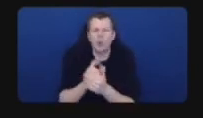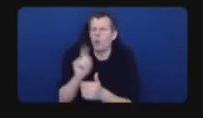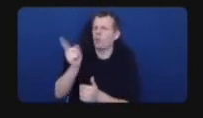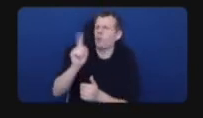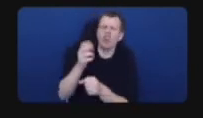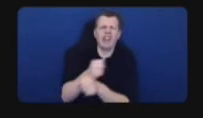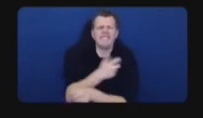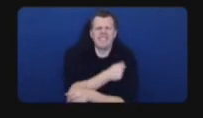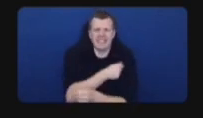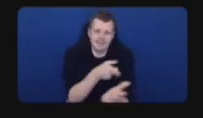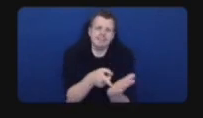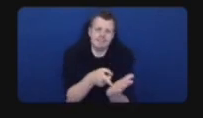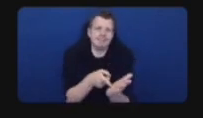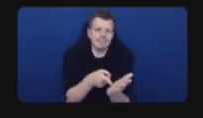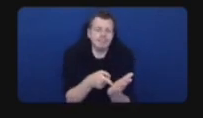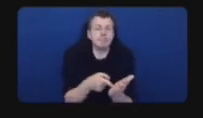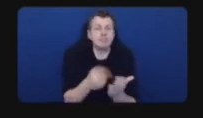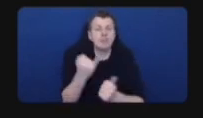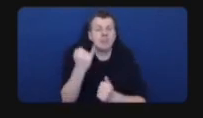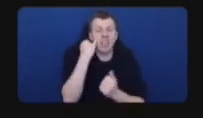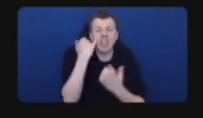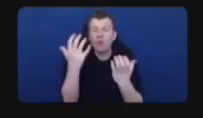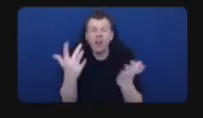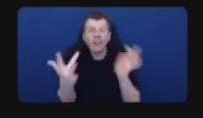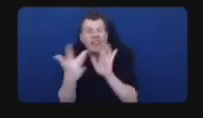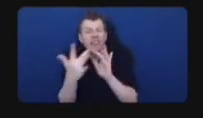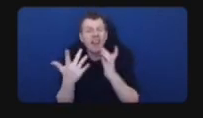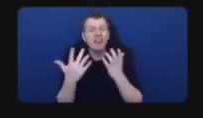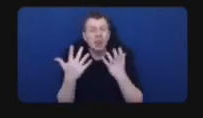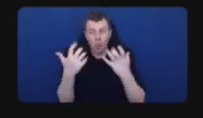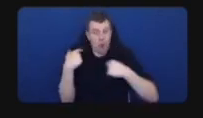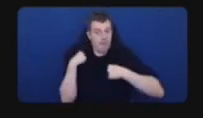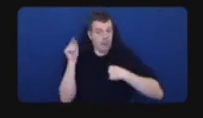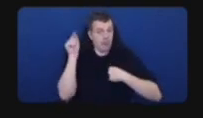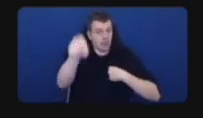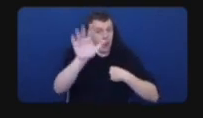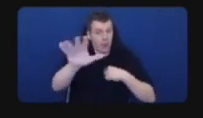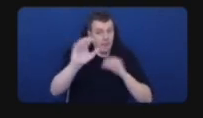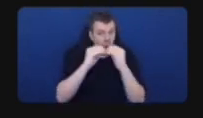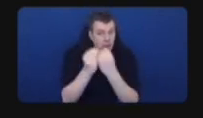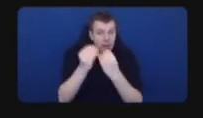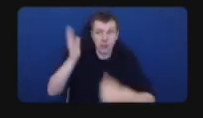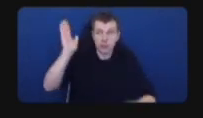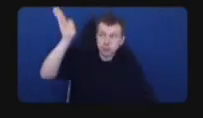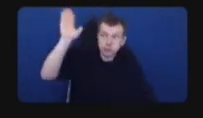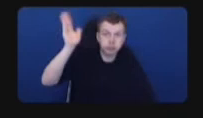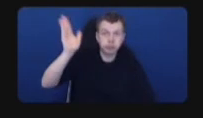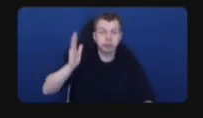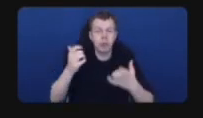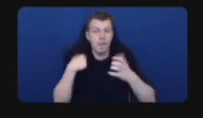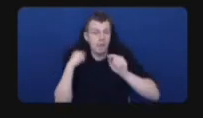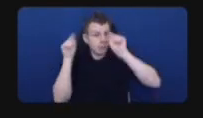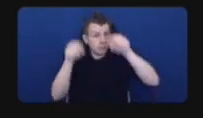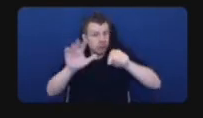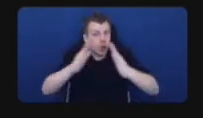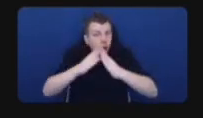他们也会帮你们提供有哪些地方可以帮你们提供打疫苗。